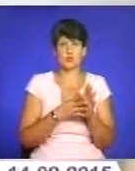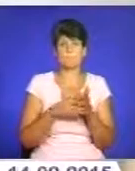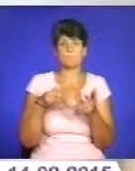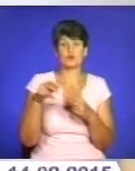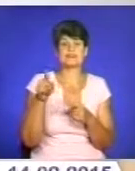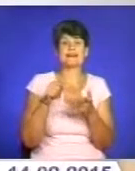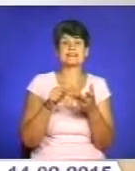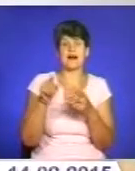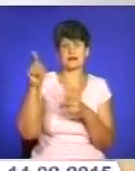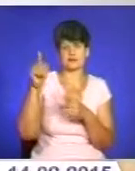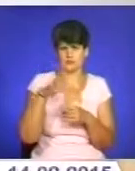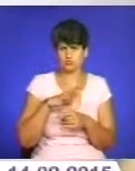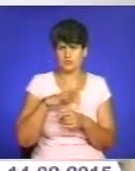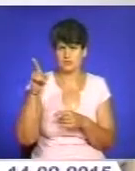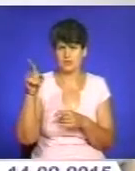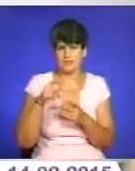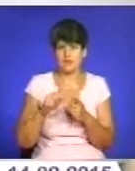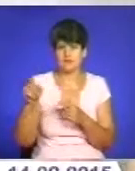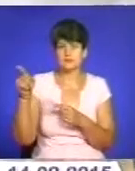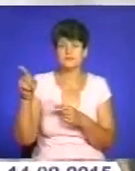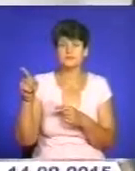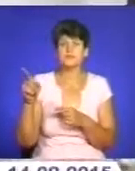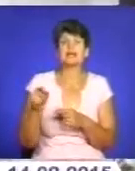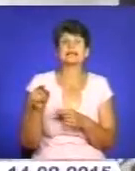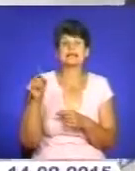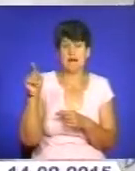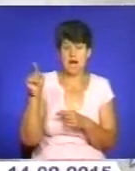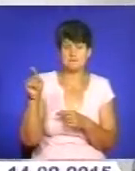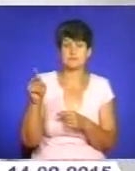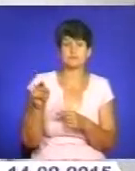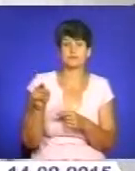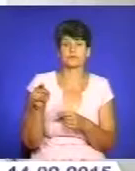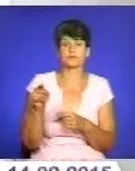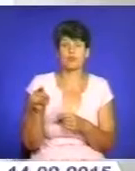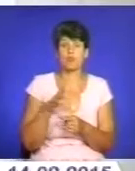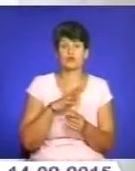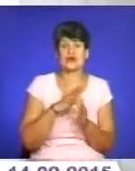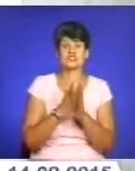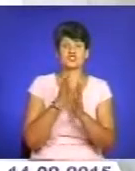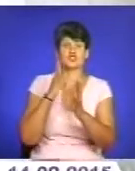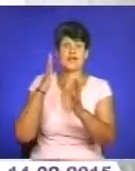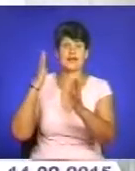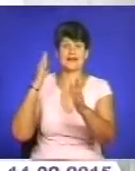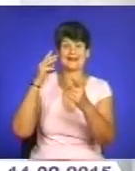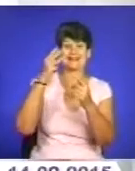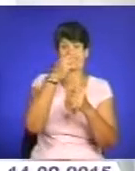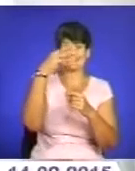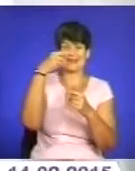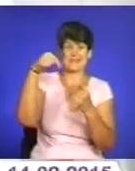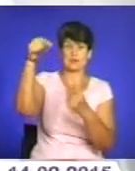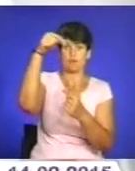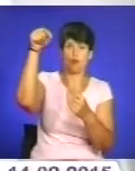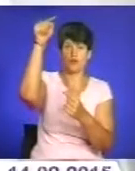де аналізи здають. Я не знаю, чи ви були. От, власне, де аналізи здають? Там була черга, аж на третій поверх по сходах